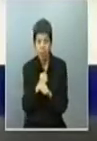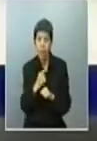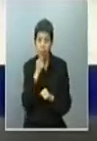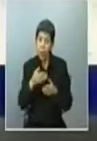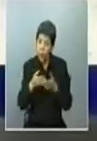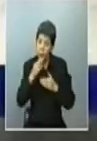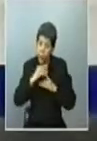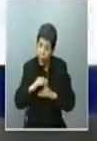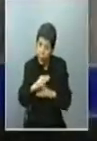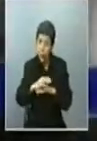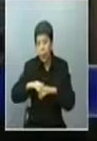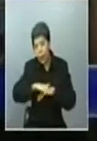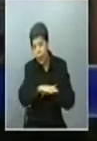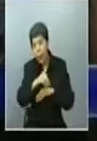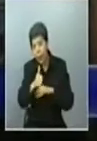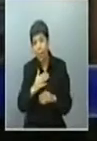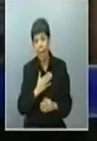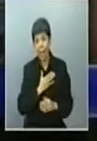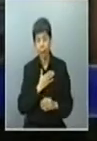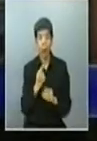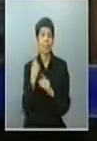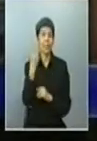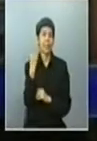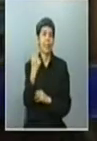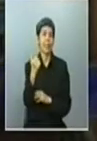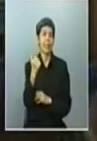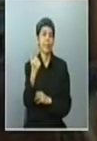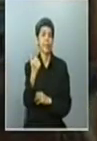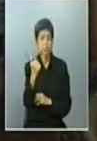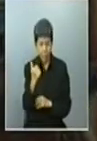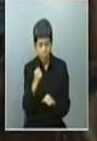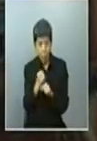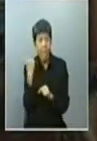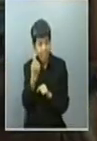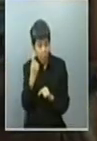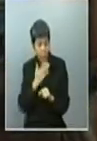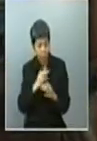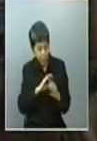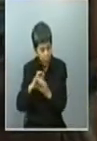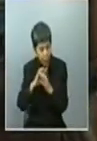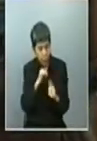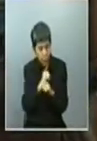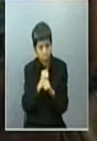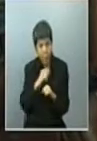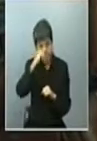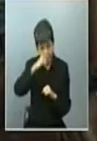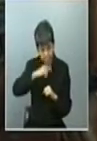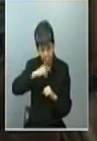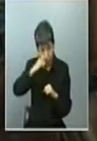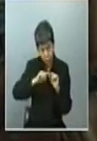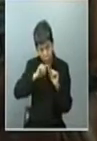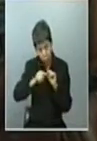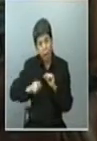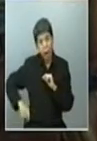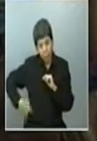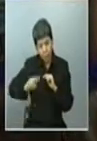เล 1คือด้านการท่องเที่ยวซึ่งการท่องเที่ยวเราจะเชื่อมโยงจากประเทศไทยกัมพูชา